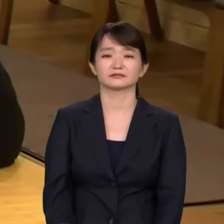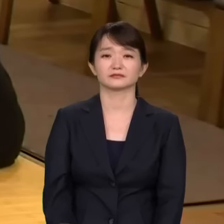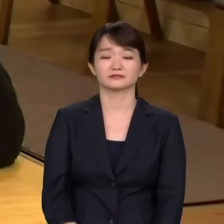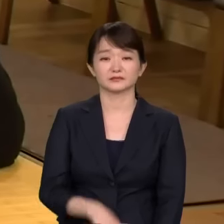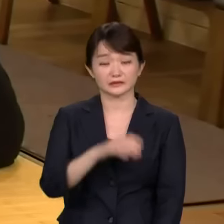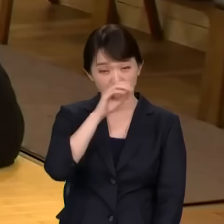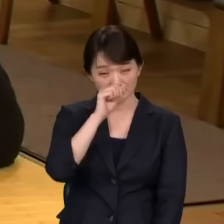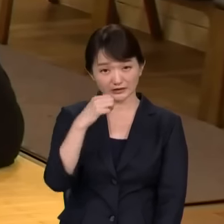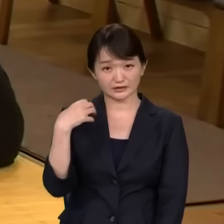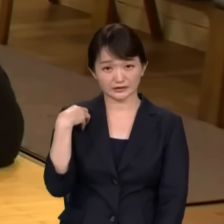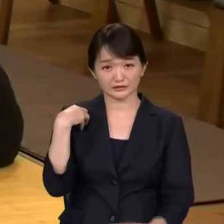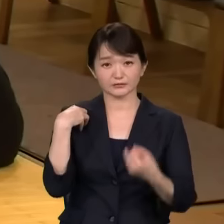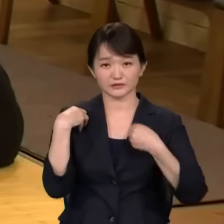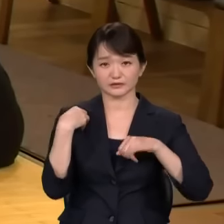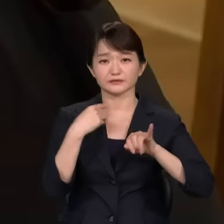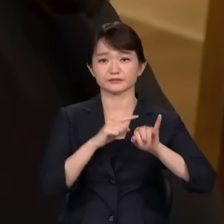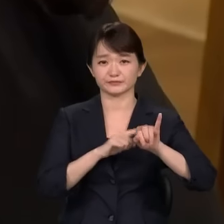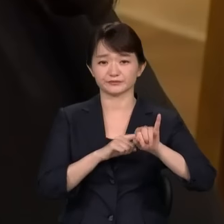착하고 책임감 있는 아이였습니다.